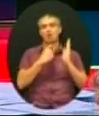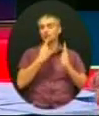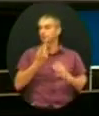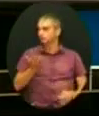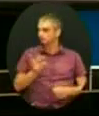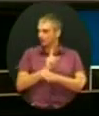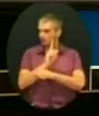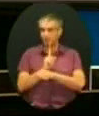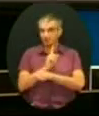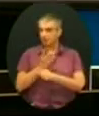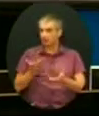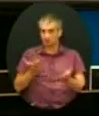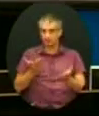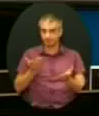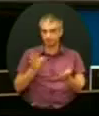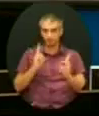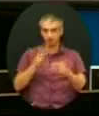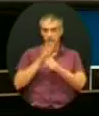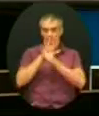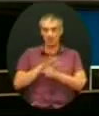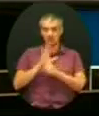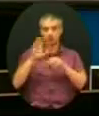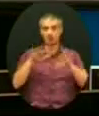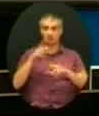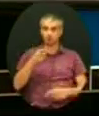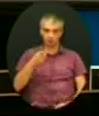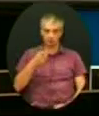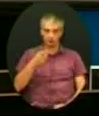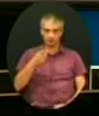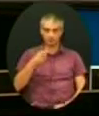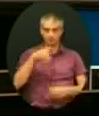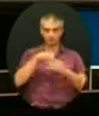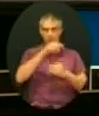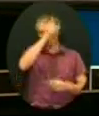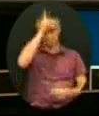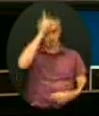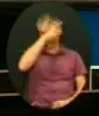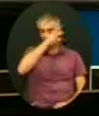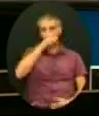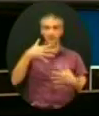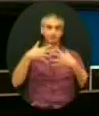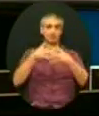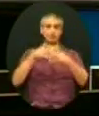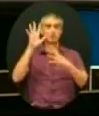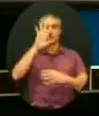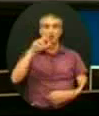תראי, בינתיים יש לחץ גם של הממשלה במדריד, אבל גם של האיחוד